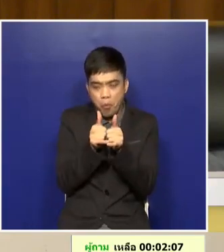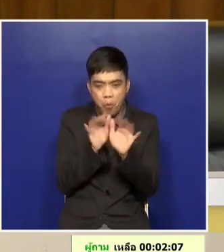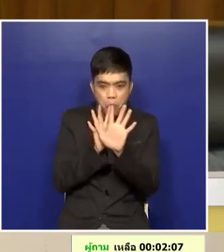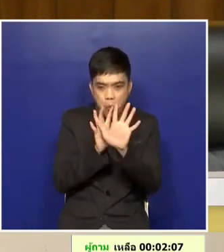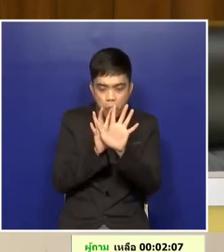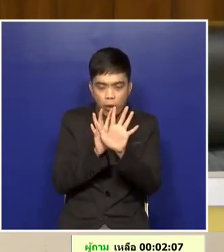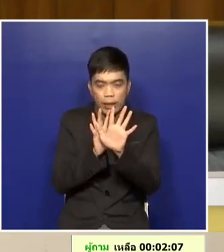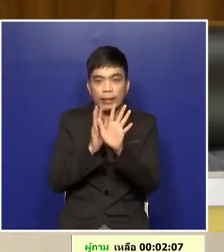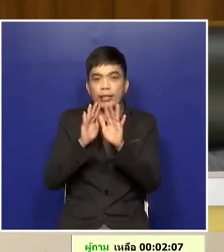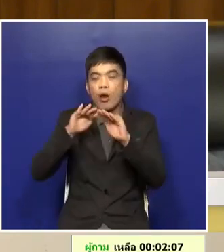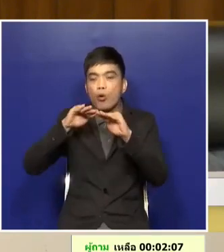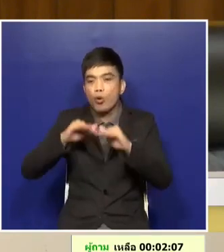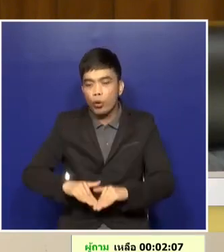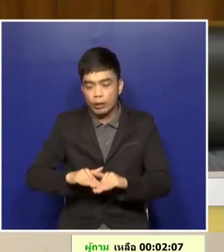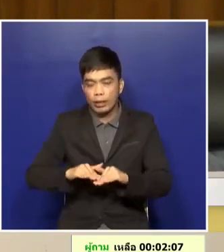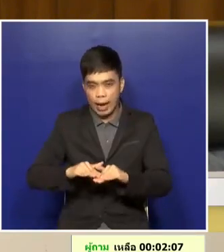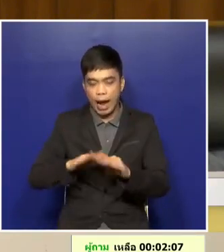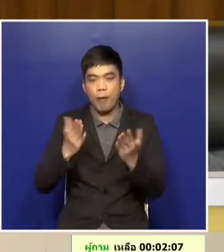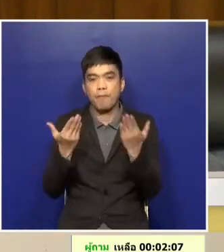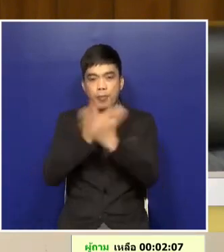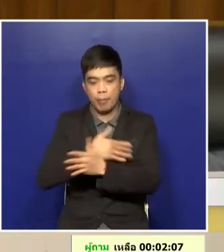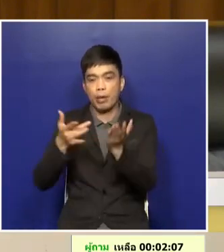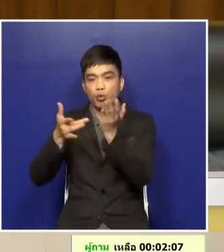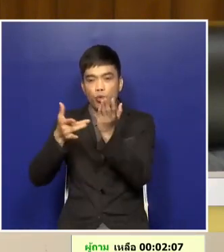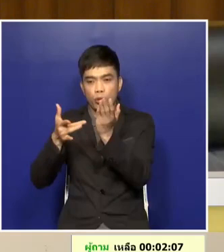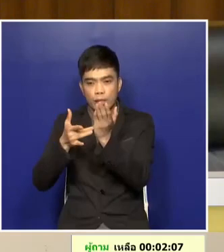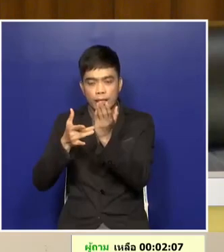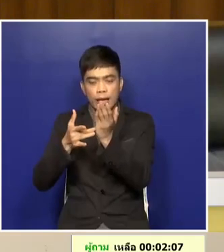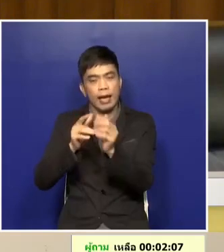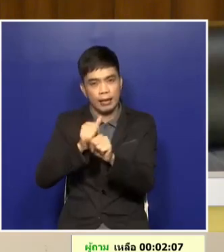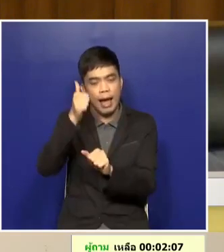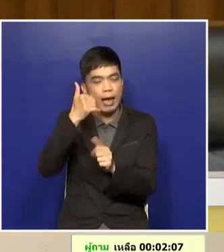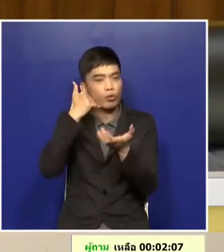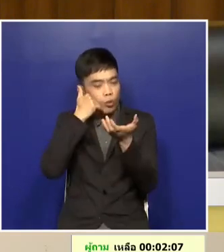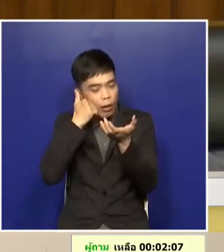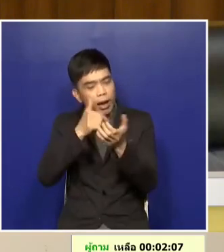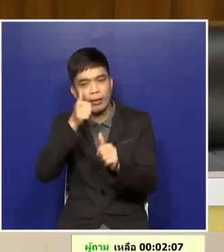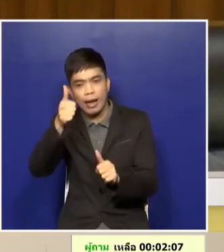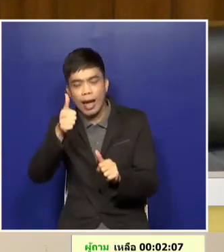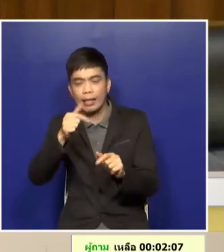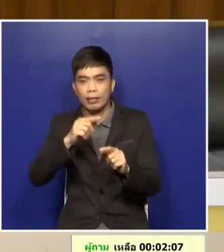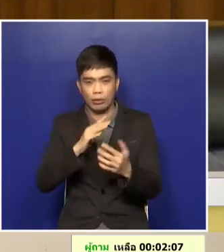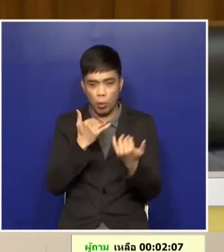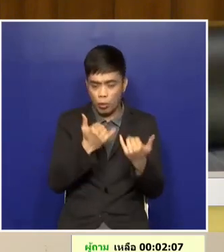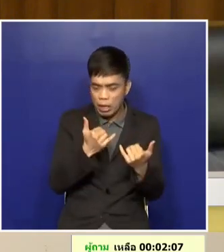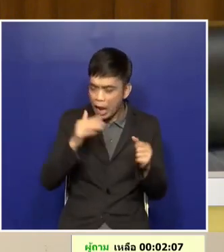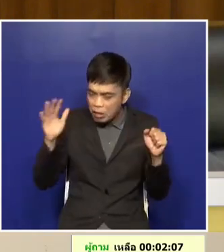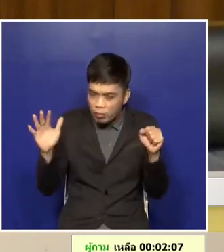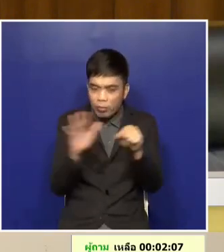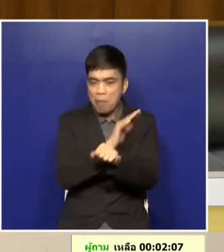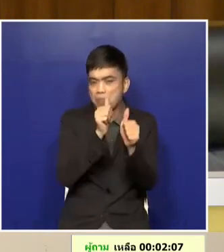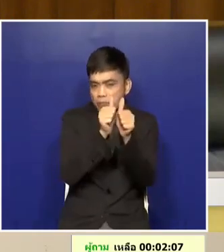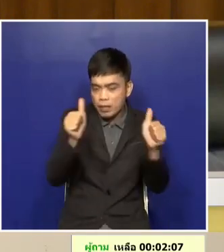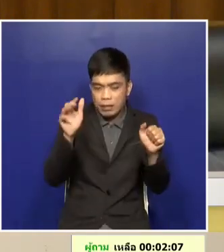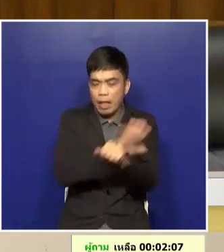ได้นะครับก็ขออนุญาตเรียนว่าก็ยังไม่มีอะไรที่เรียกว่าเพอร์เฟกต์แล้วก็คงต้องพัฒนาไปก็ที่ท่านให้